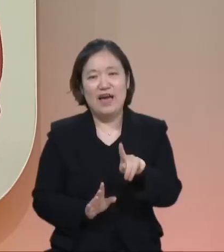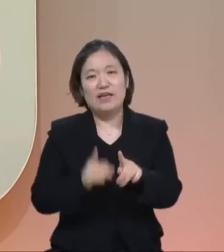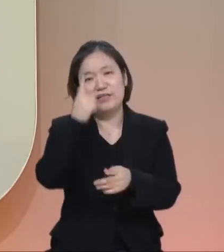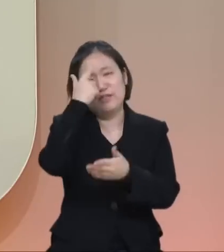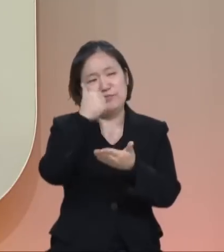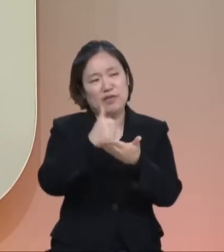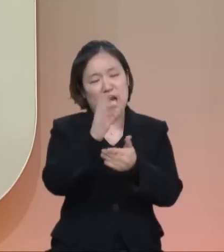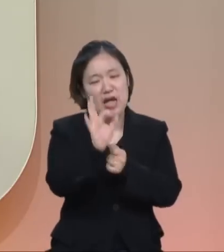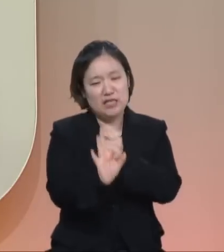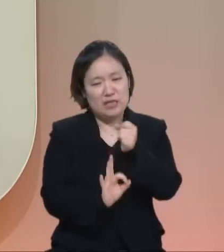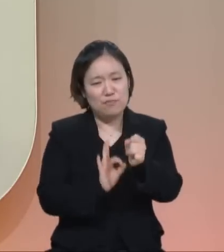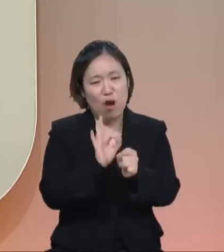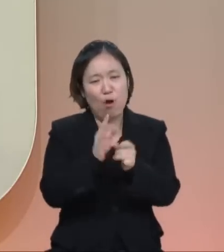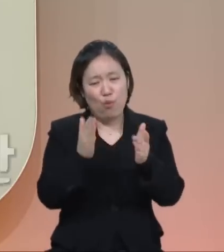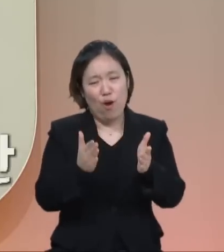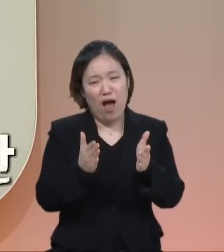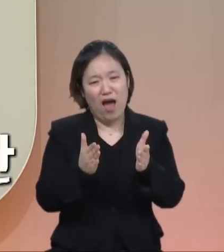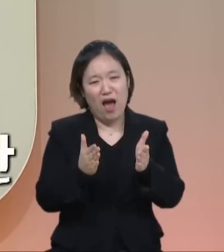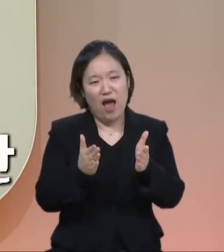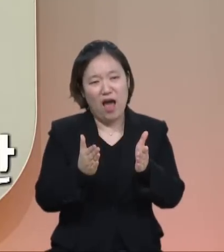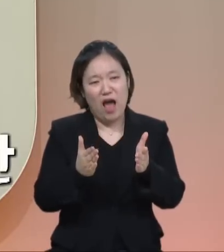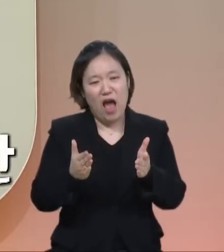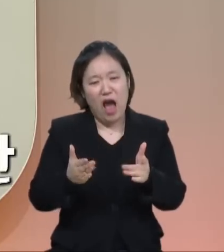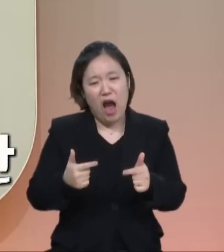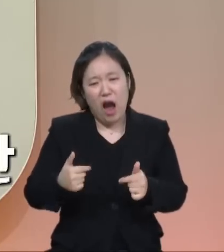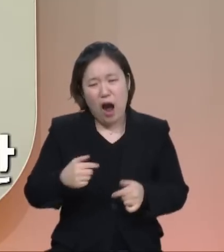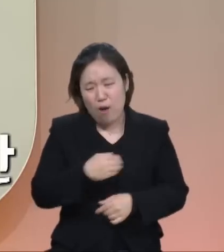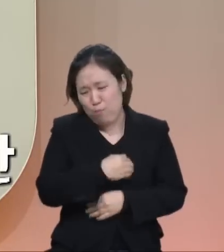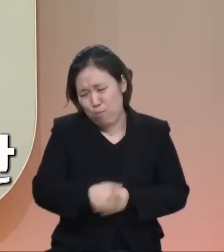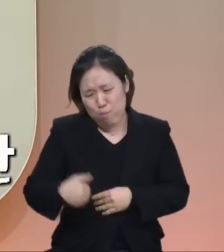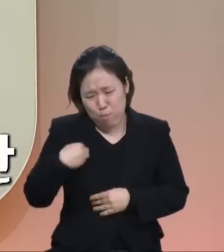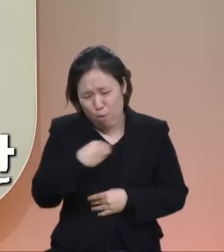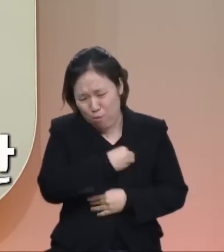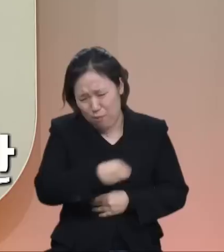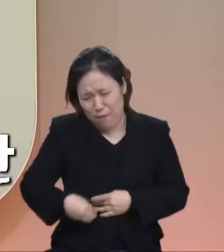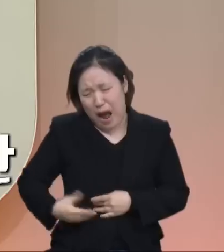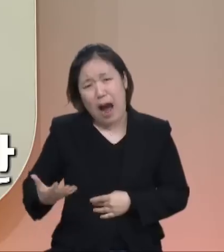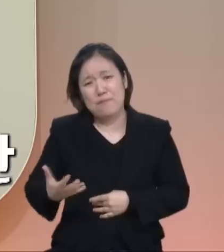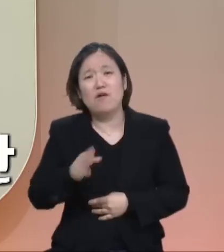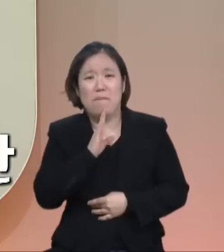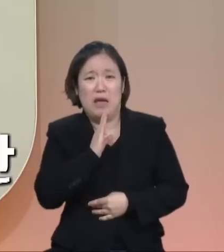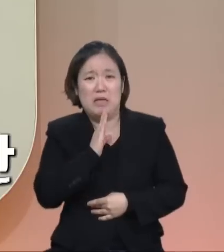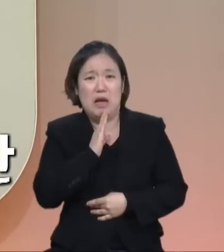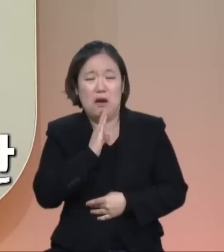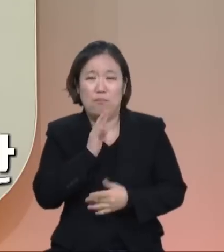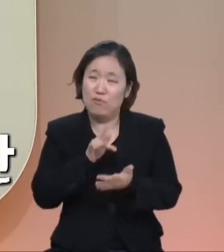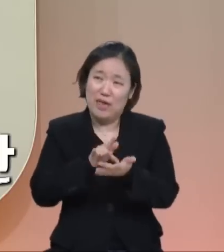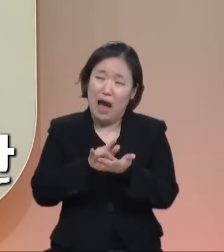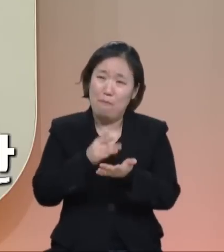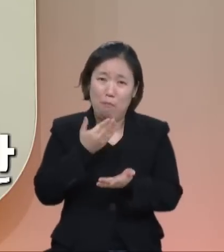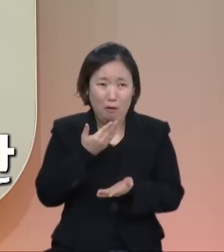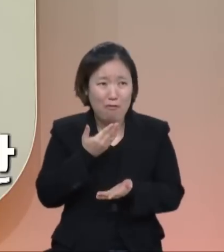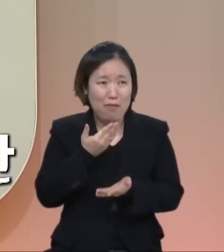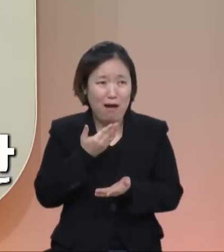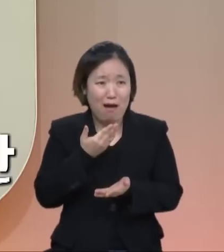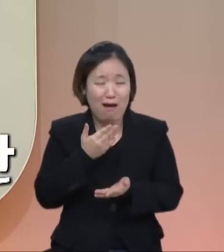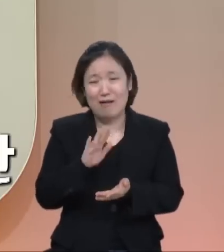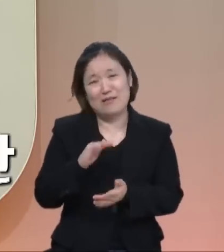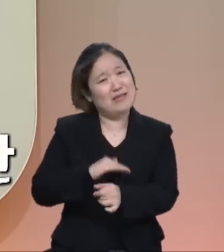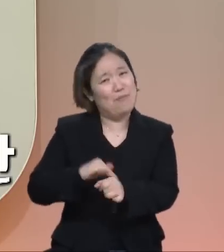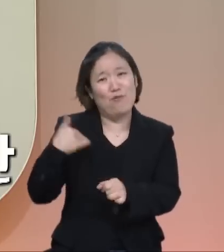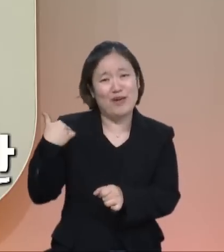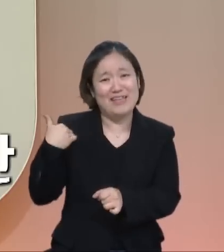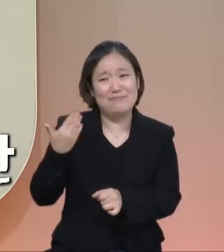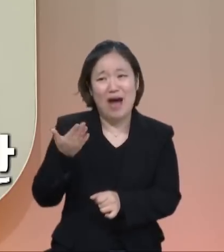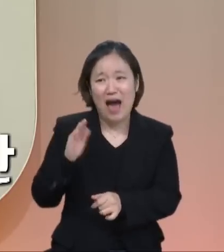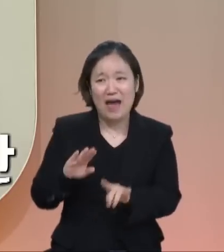스님이 그 10년 동안 너무 아팠대 진짜 몸이 지독하게 아팠대요 뭐 진통제를 드셨는지 안드셨는지까지 모르겠지만